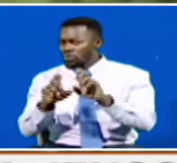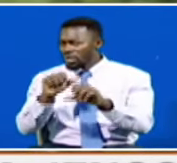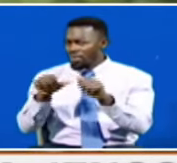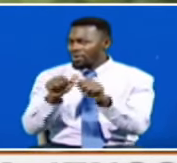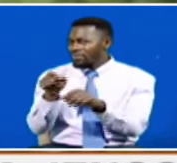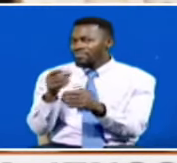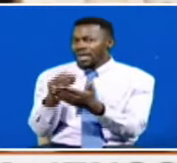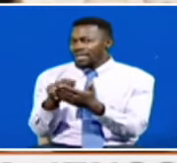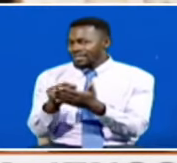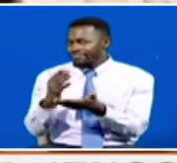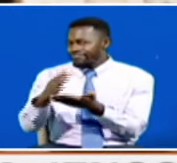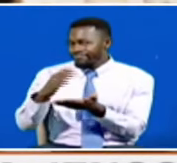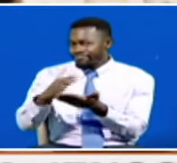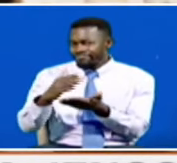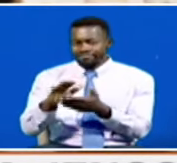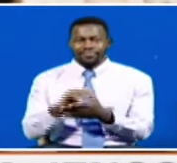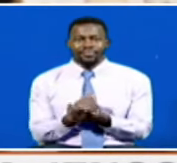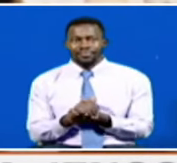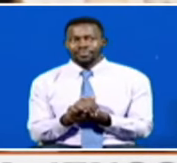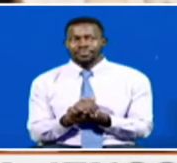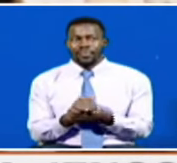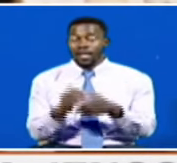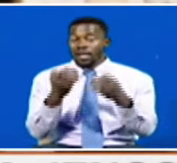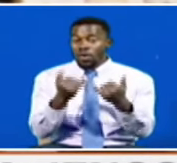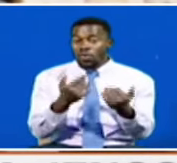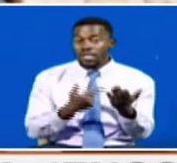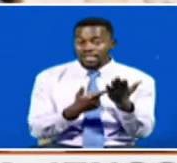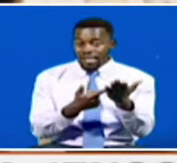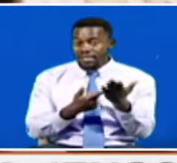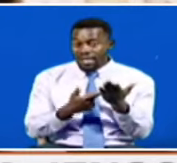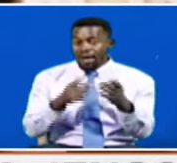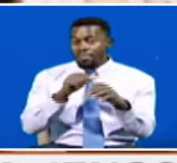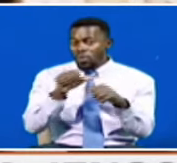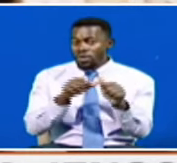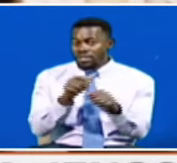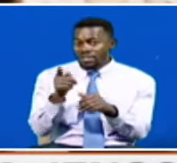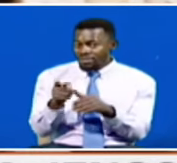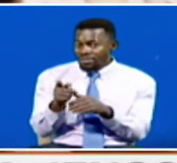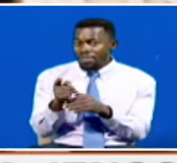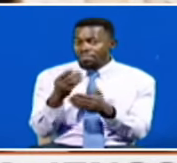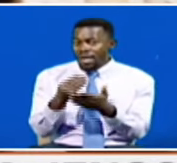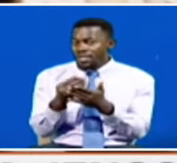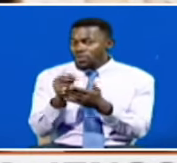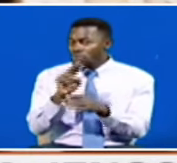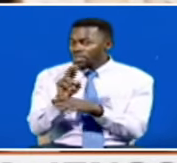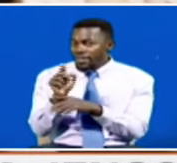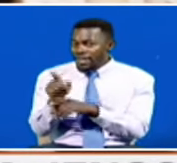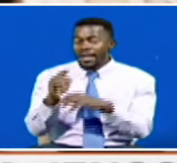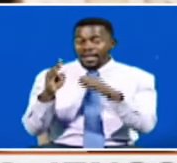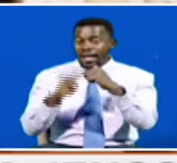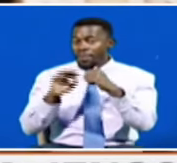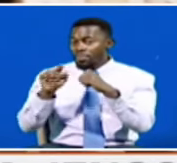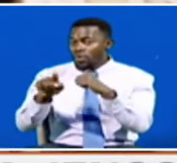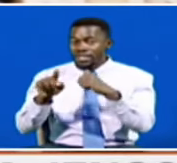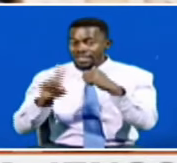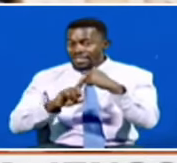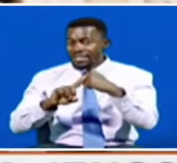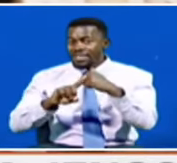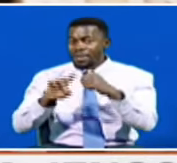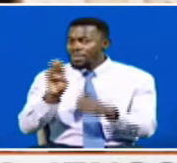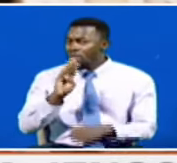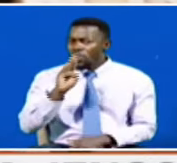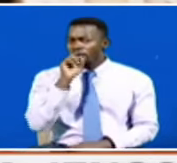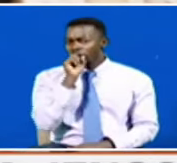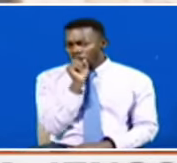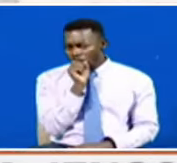Kwa sasa tunapoongea, hiyo building imeenda mpaka imekuwa bilioni 9.6,